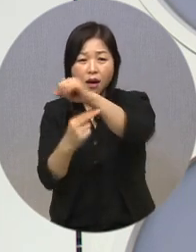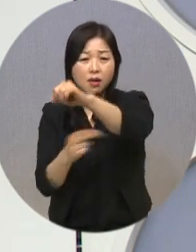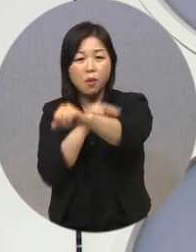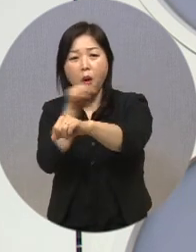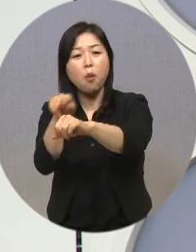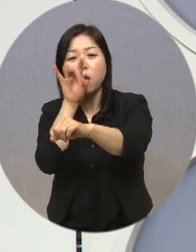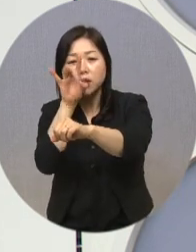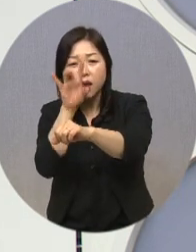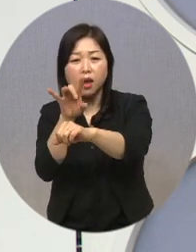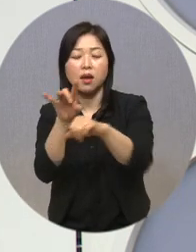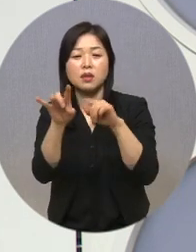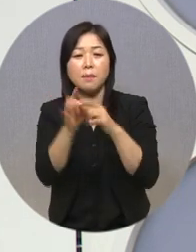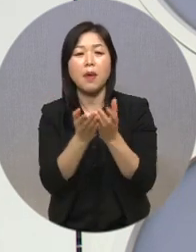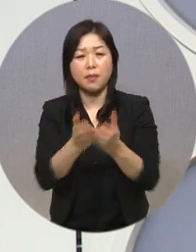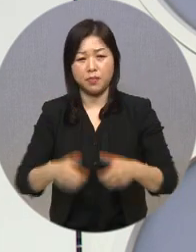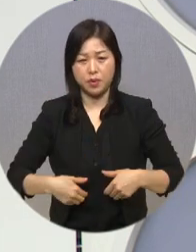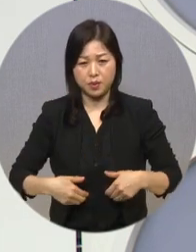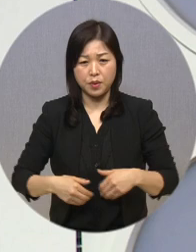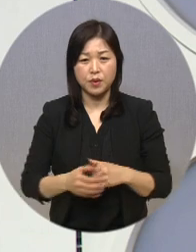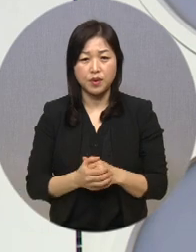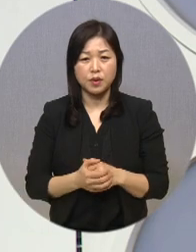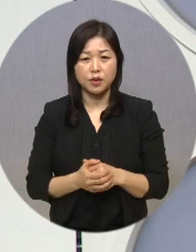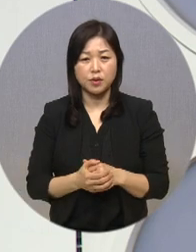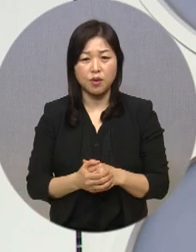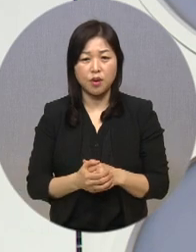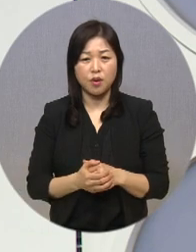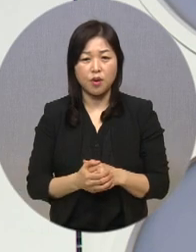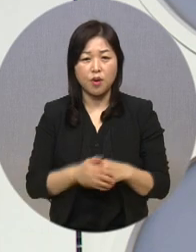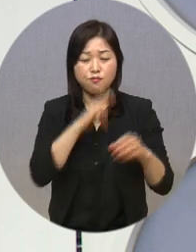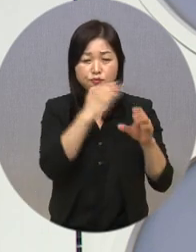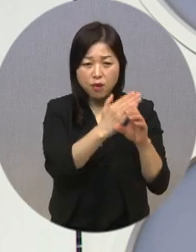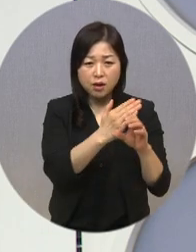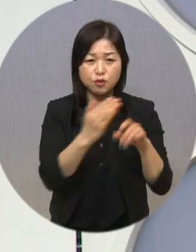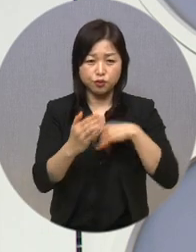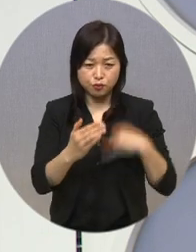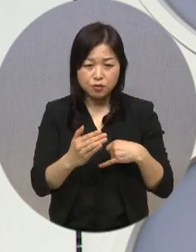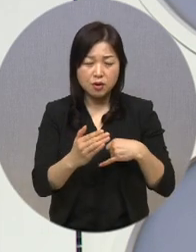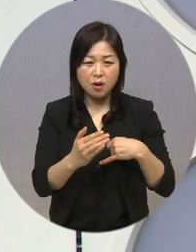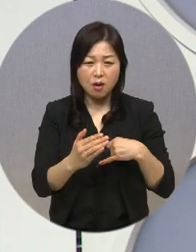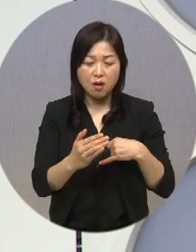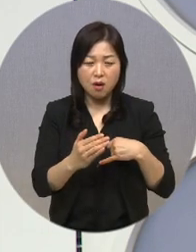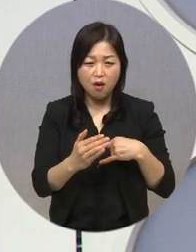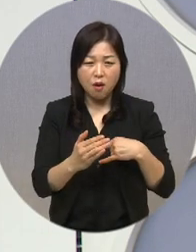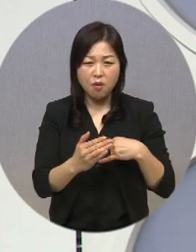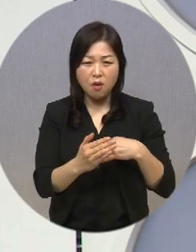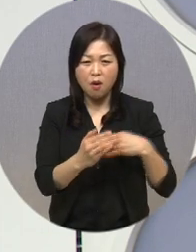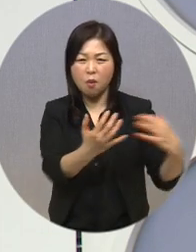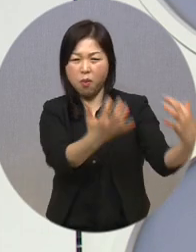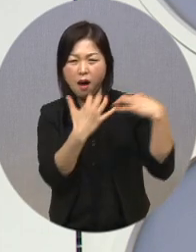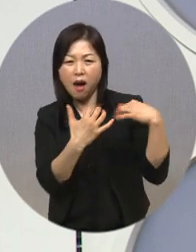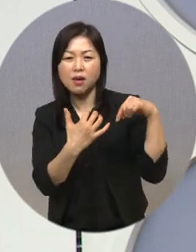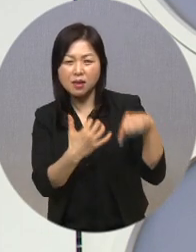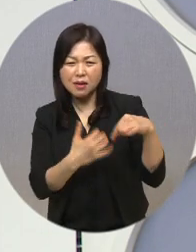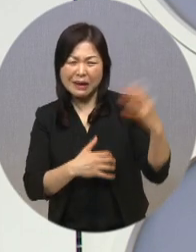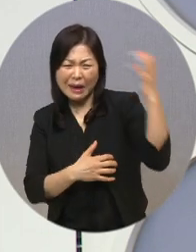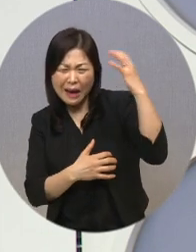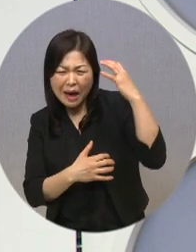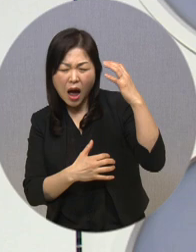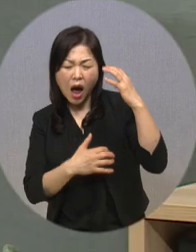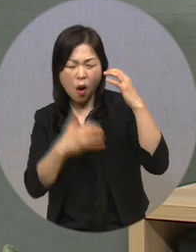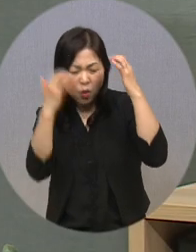중공군이 인민군이 와서 압박을 하고 뭐 틈틈이 와서 그냥 소리 지르고 가고 이러면서 비참함을